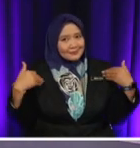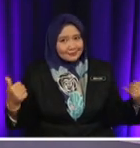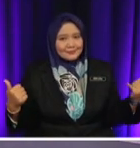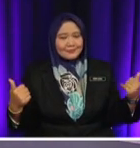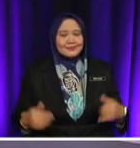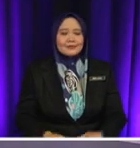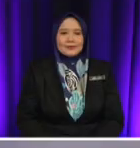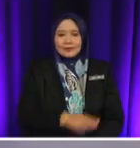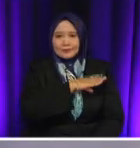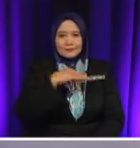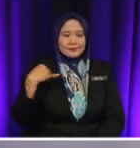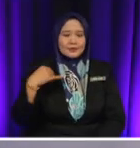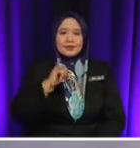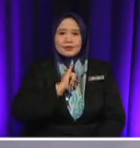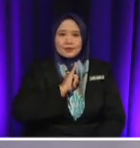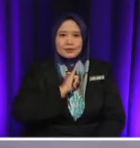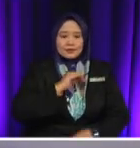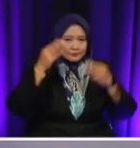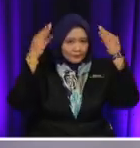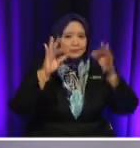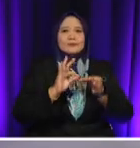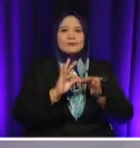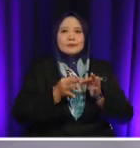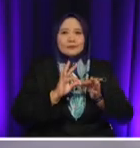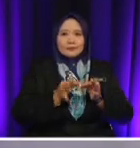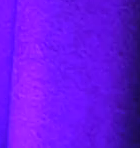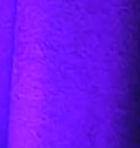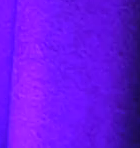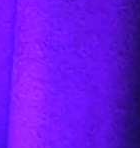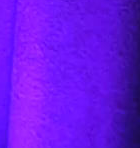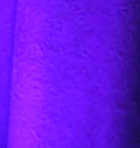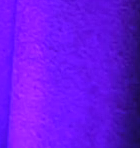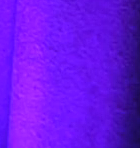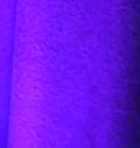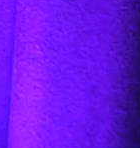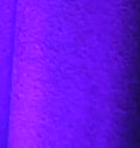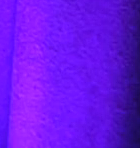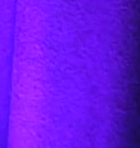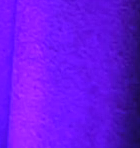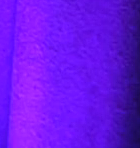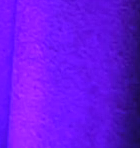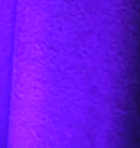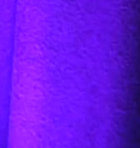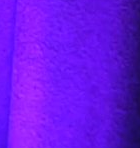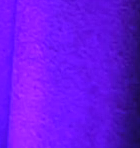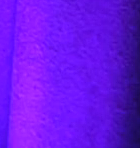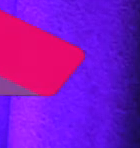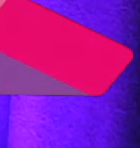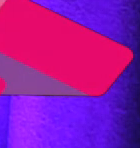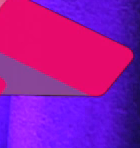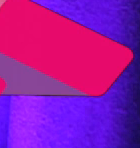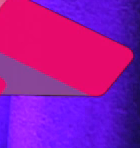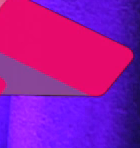roslan Cikgu juruahasa isyarat kita pada hari ini ada Cikgu n kamarzaman daripada Institut pendidikan guru